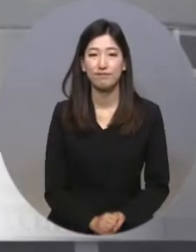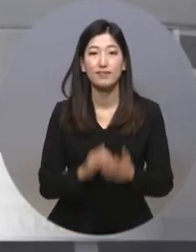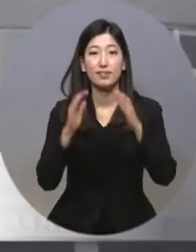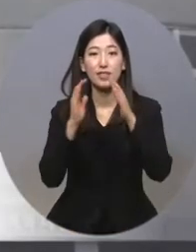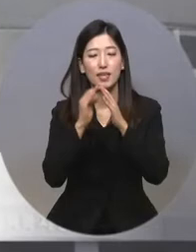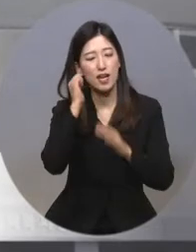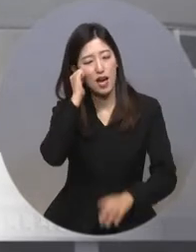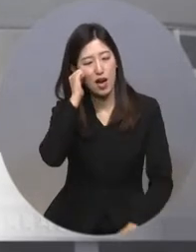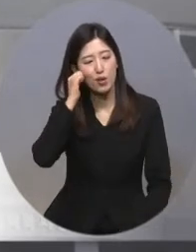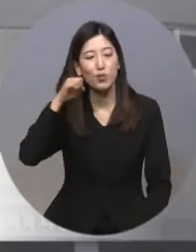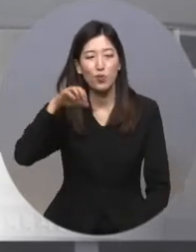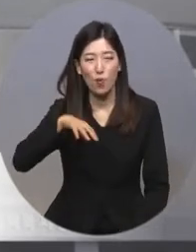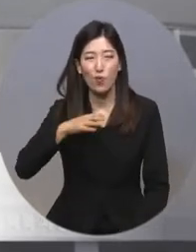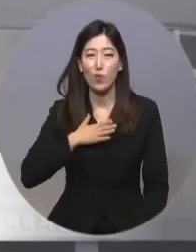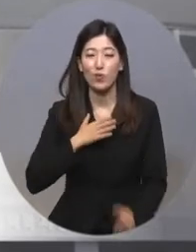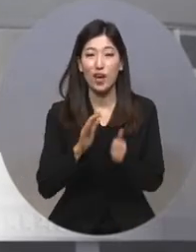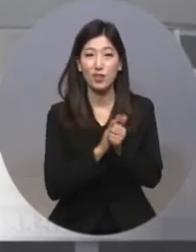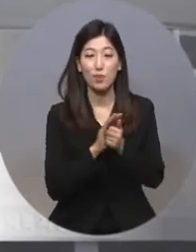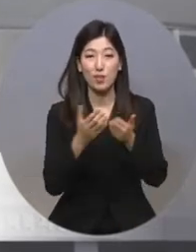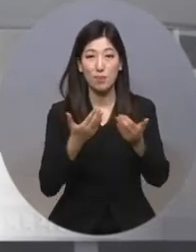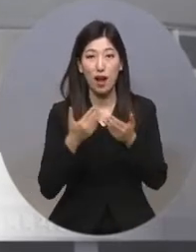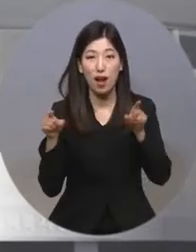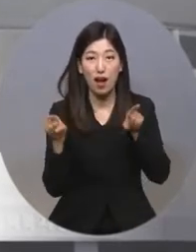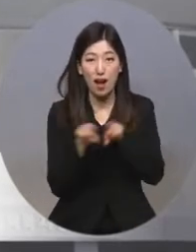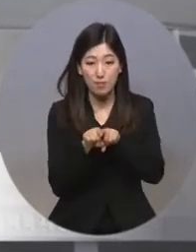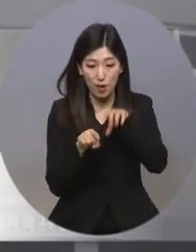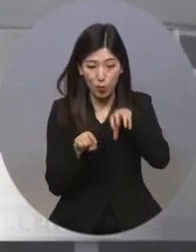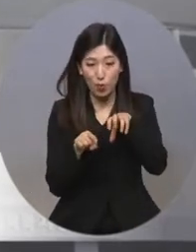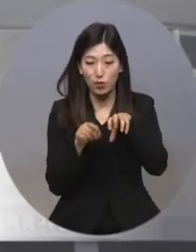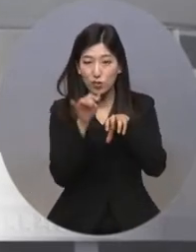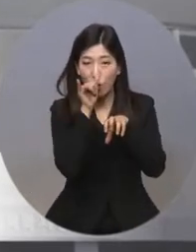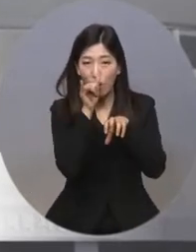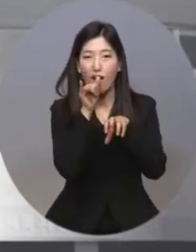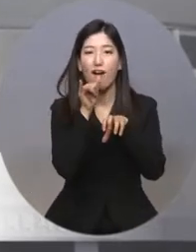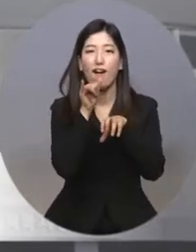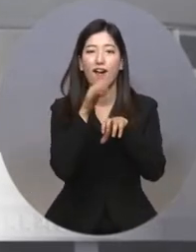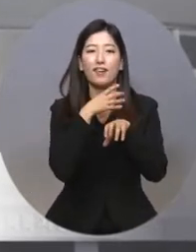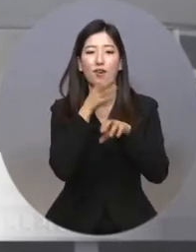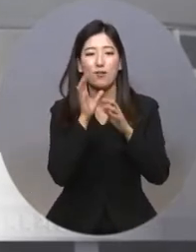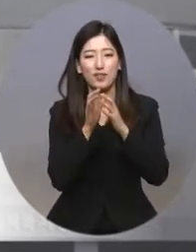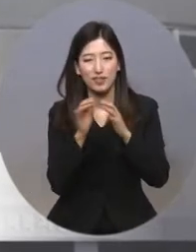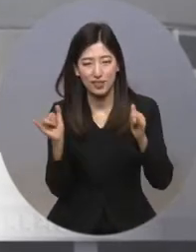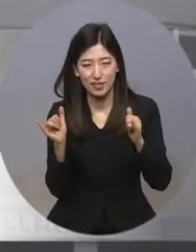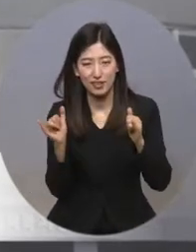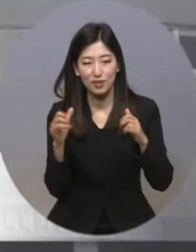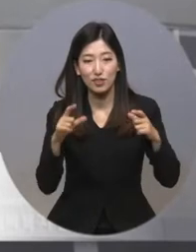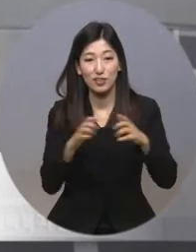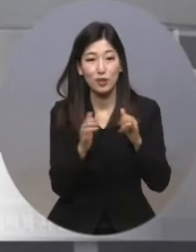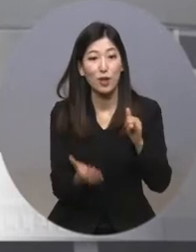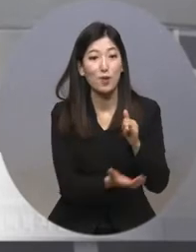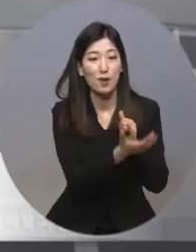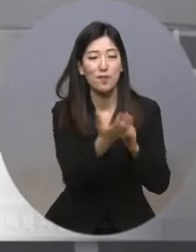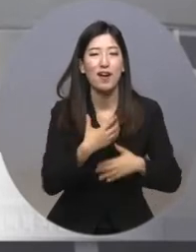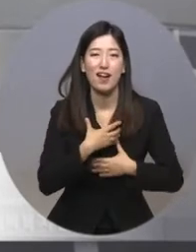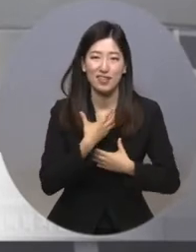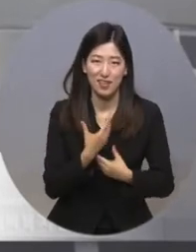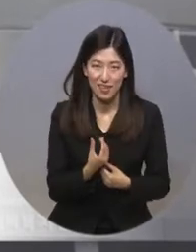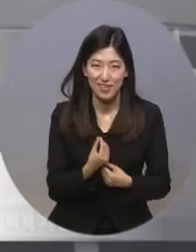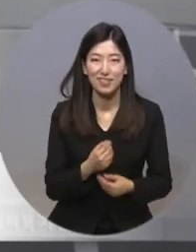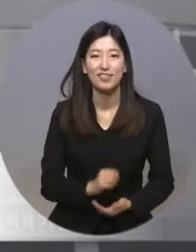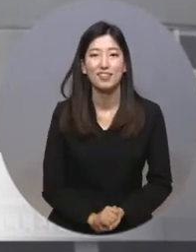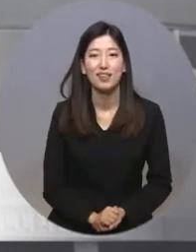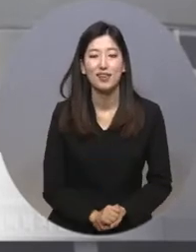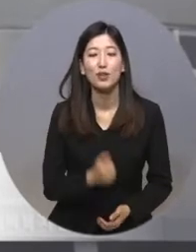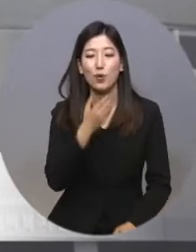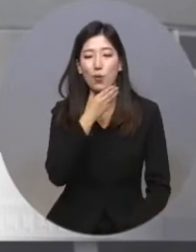아우러져 어르신들과 지역주민들의 삶이 보다 안전하고 다양한 복지 서비스를 즐길 수 있는 곳, 한 분